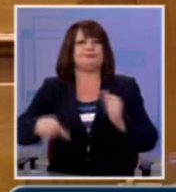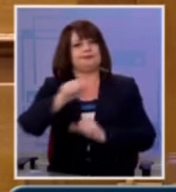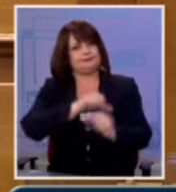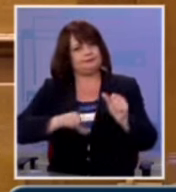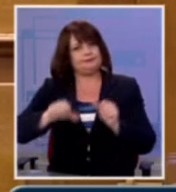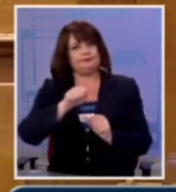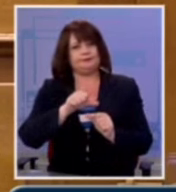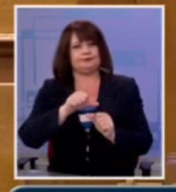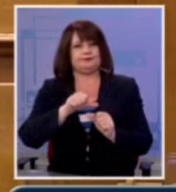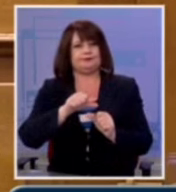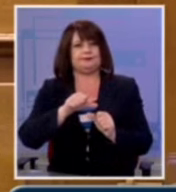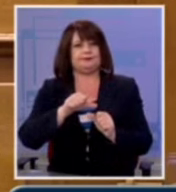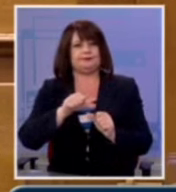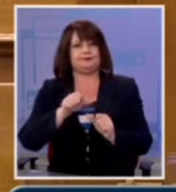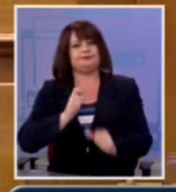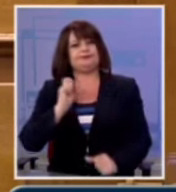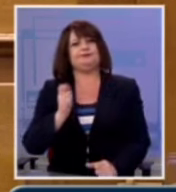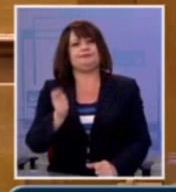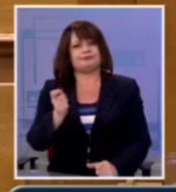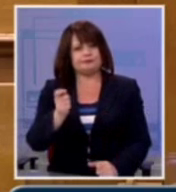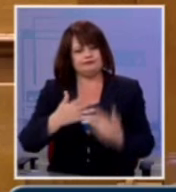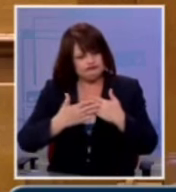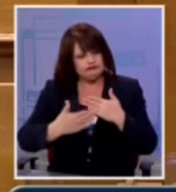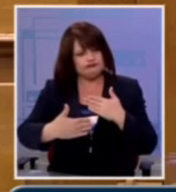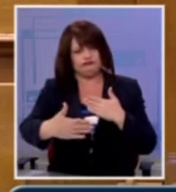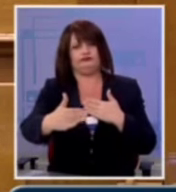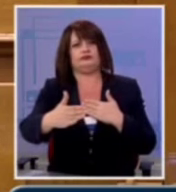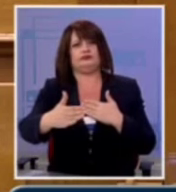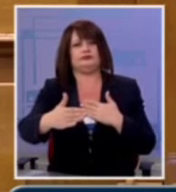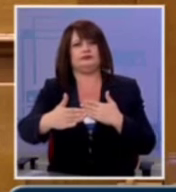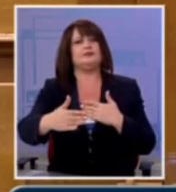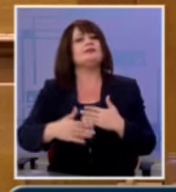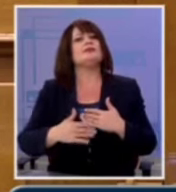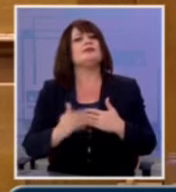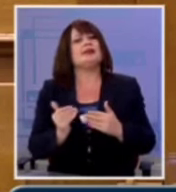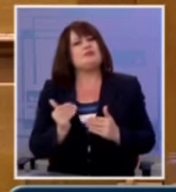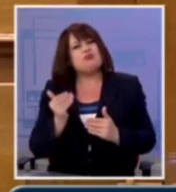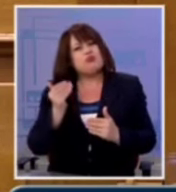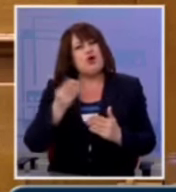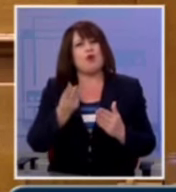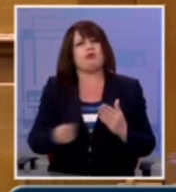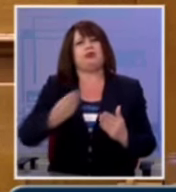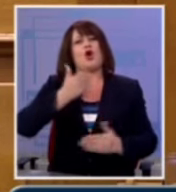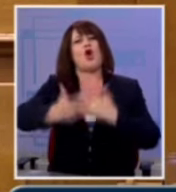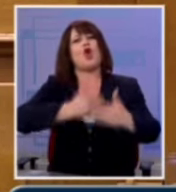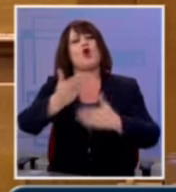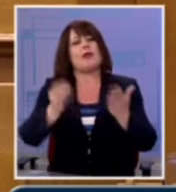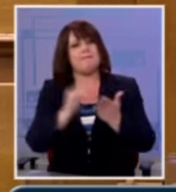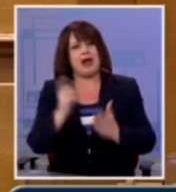Αντικατάσταση αποπληρωμή του βραχυχρόνιου χρέους με μακροχρόνιο χρέος. Ένα νέο